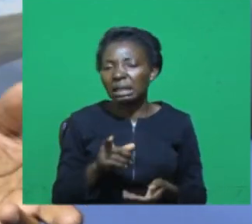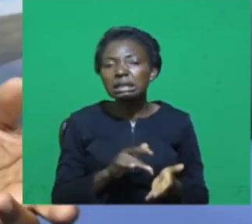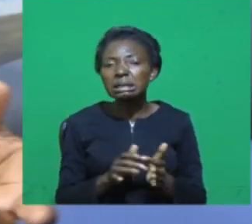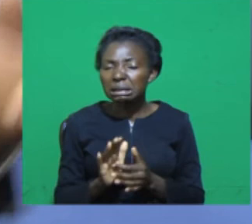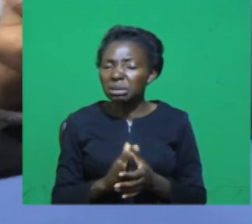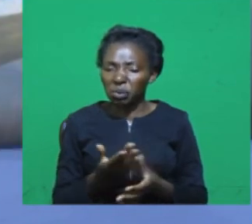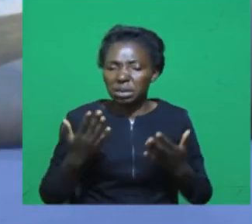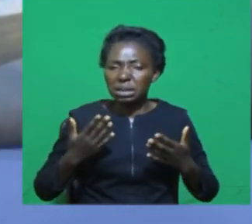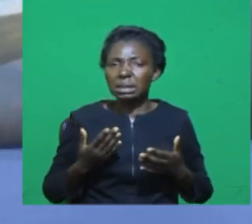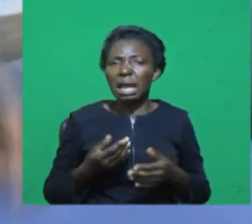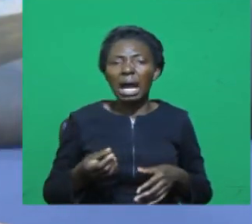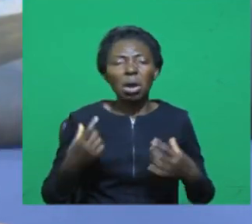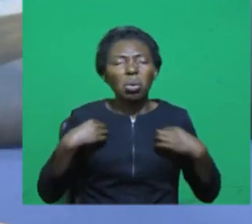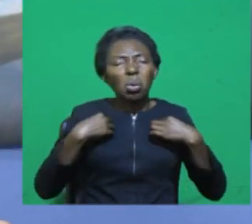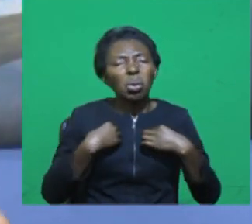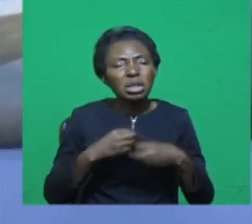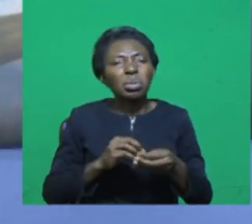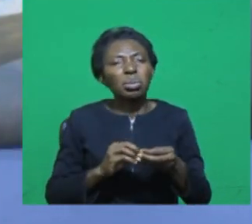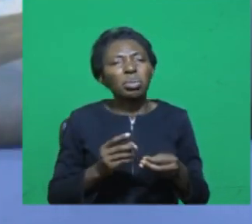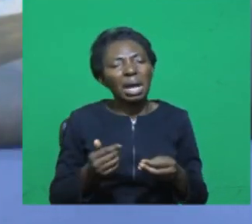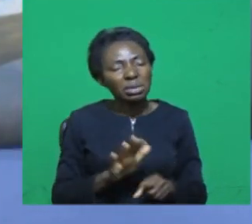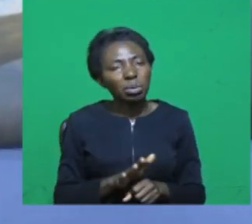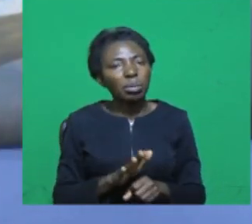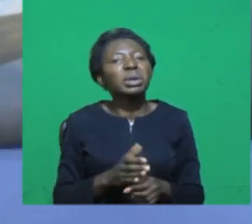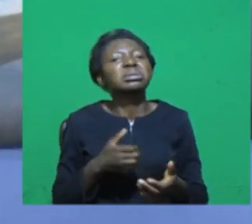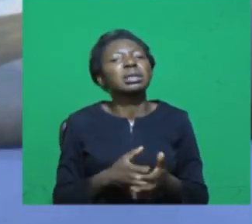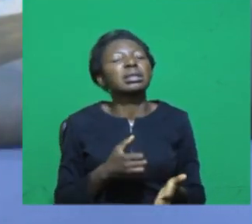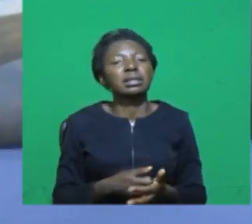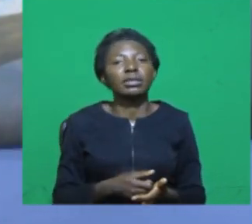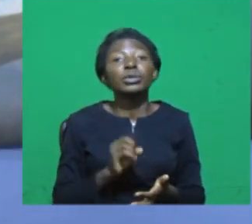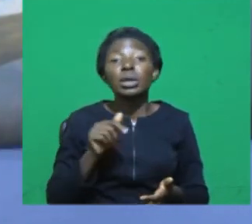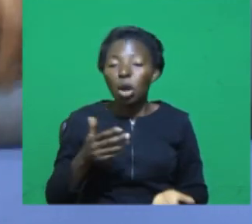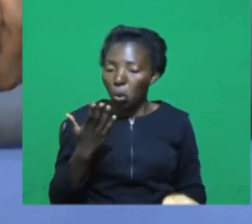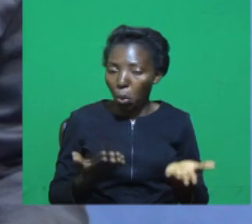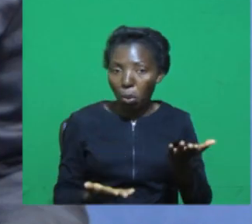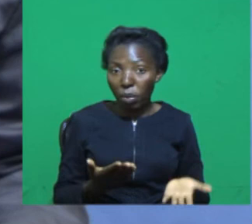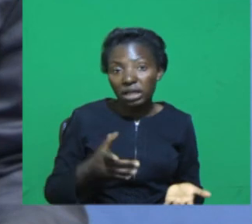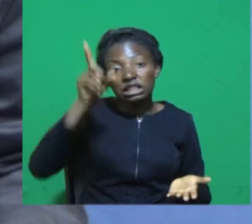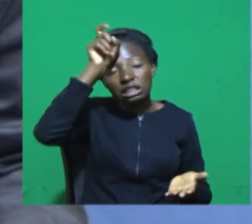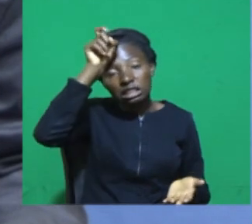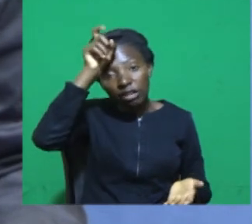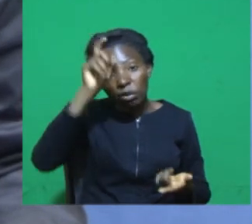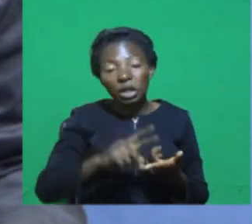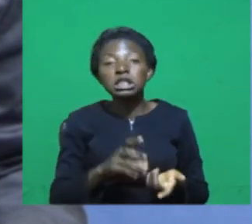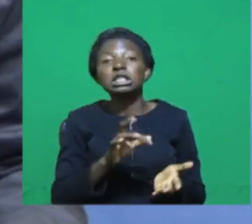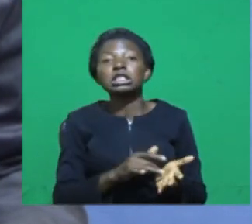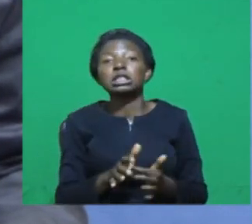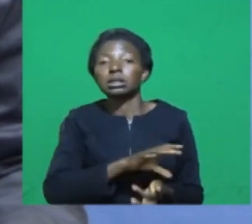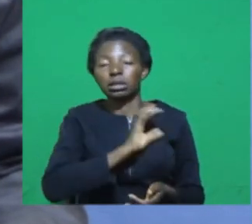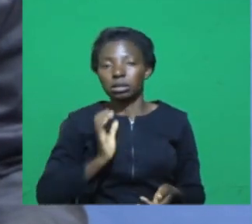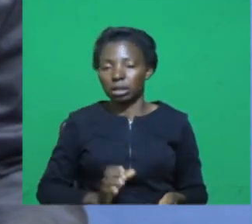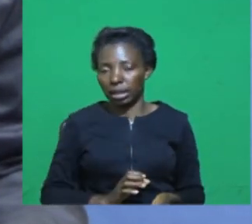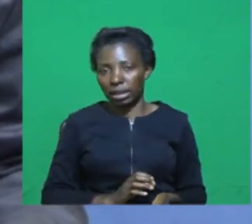wachoyo. Okay. He was just simple. Muri kuona here toda kukombeya zvaive Satani naJesu.